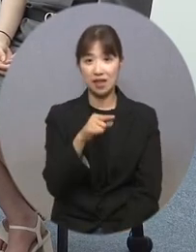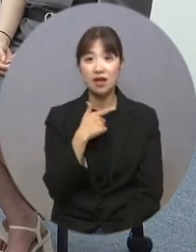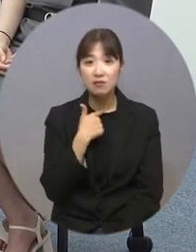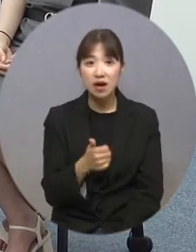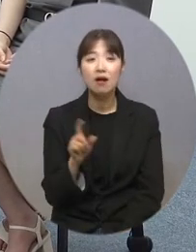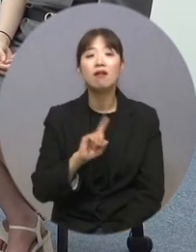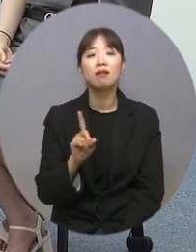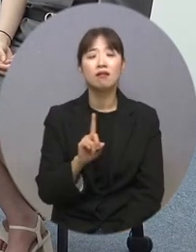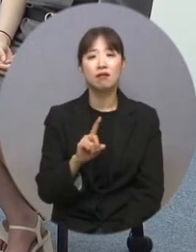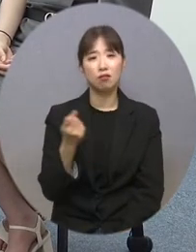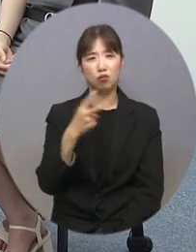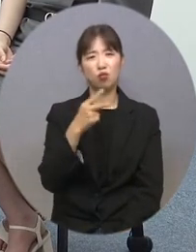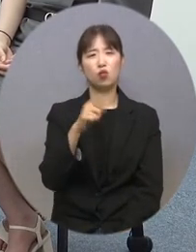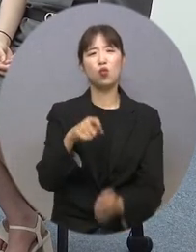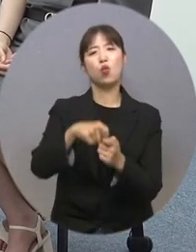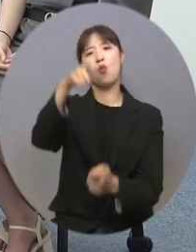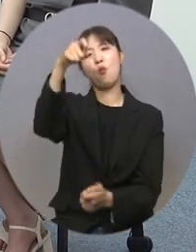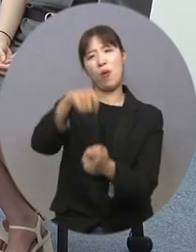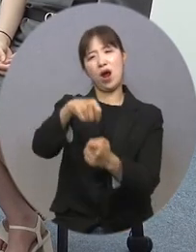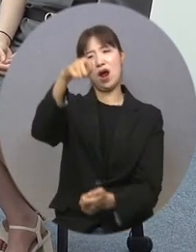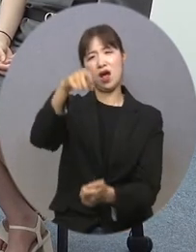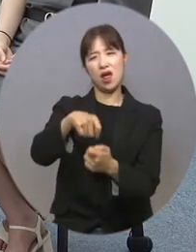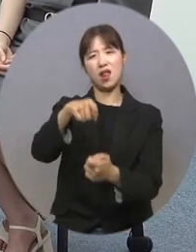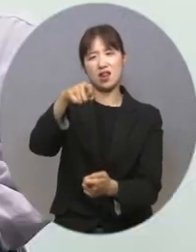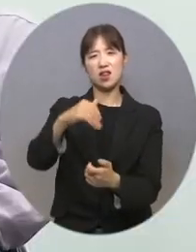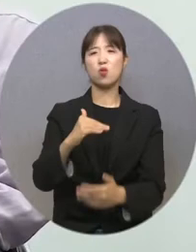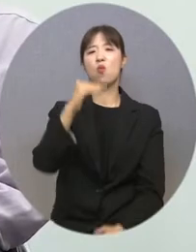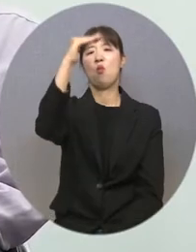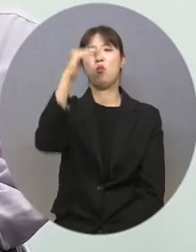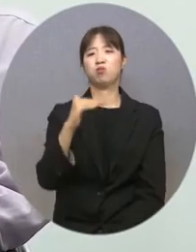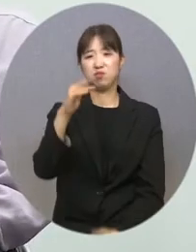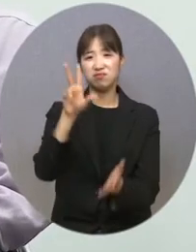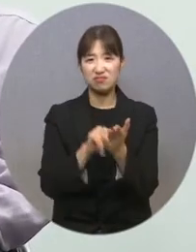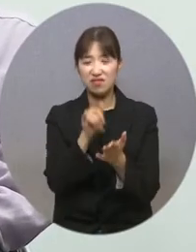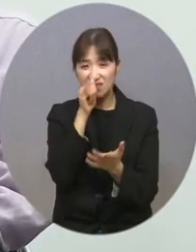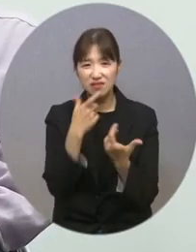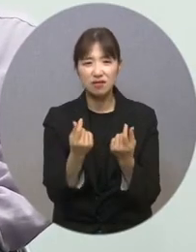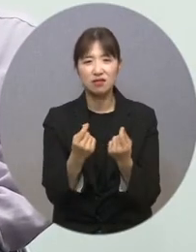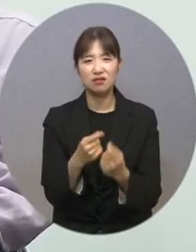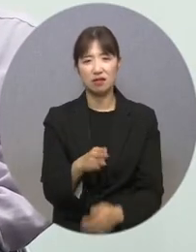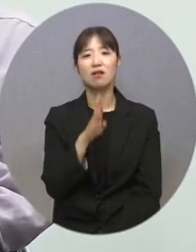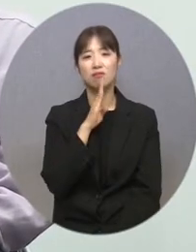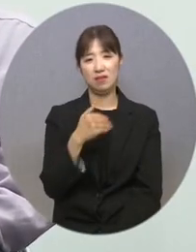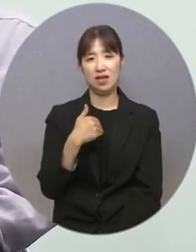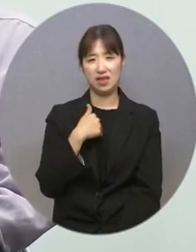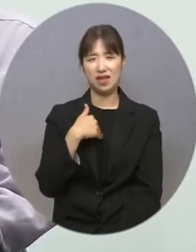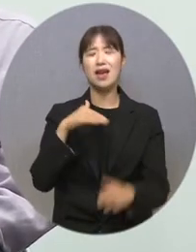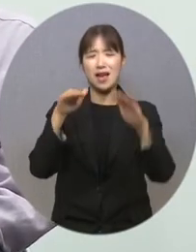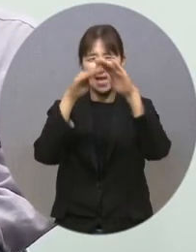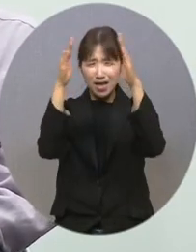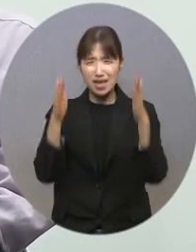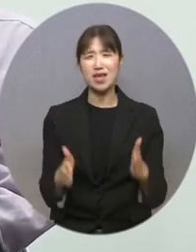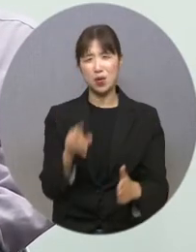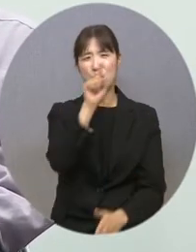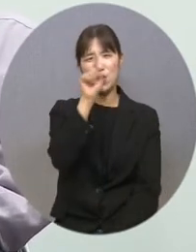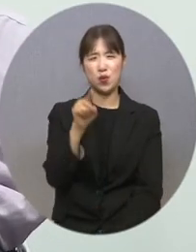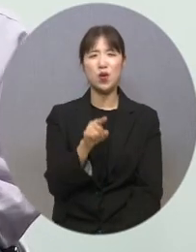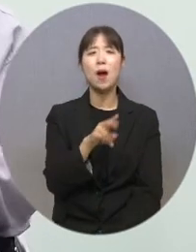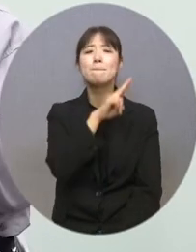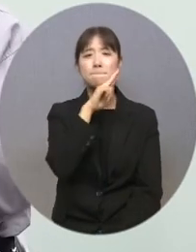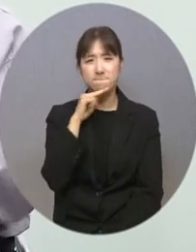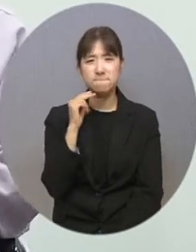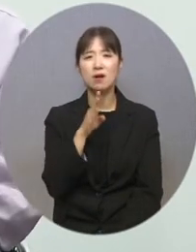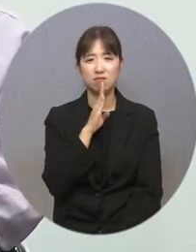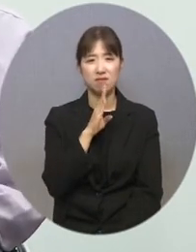그러면 이게 또 이 높이 의 문제도 있잖아요 그쳐 저는 키오스크를 쓰는게 차라리 편하거든요 이게